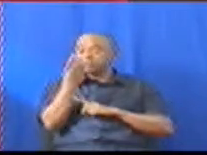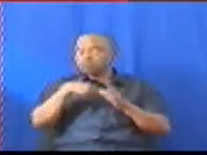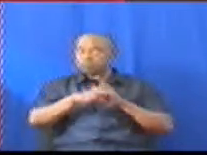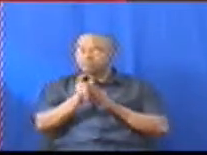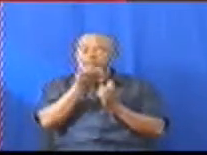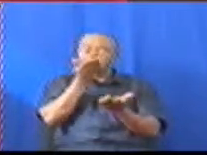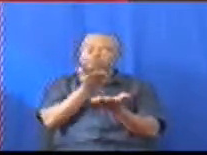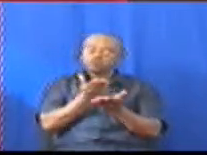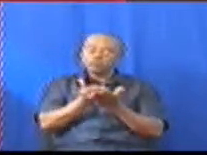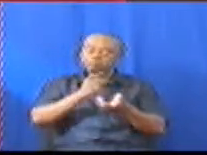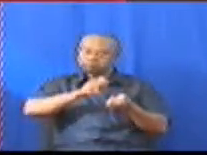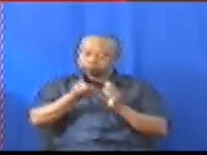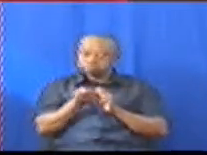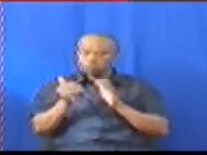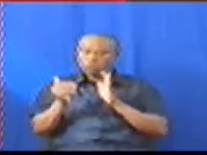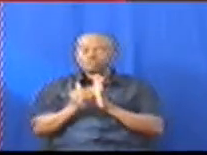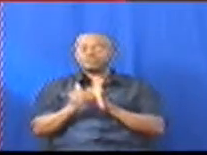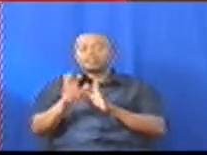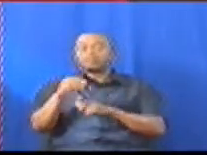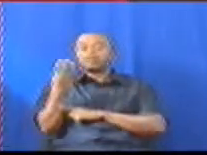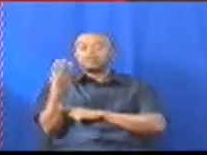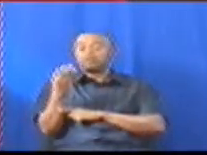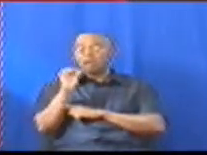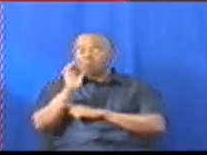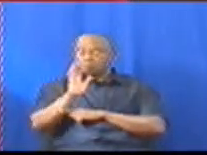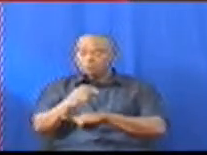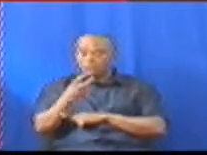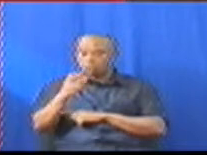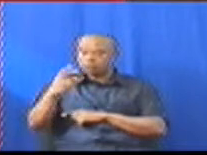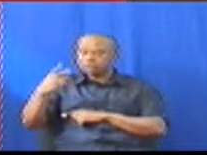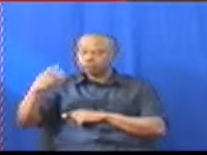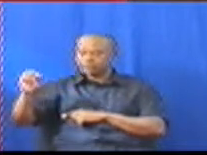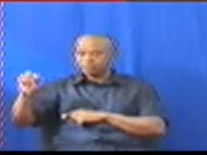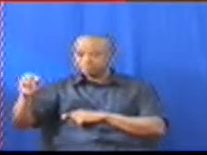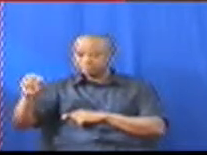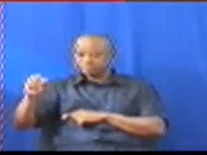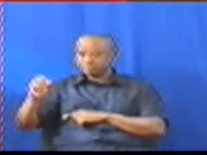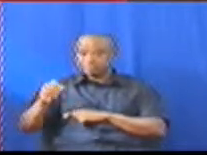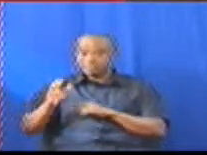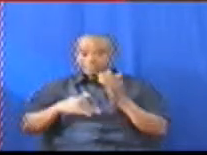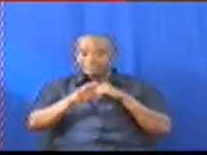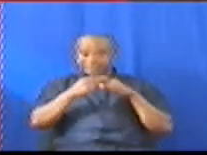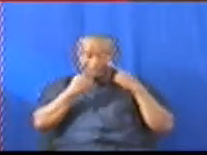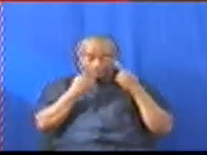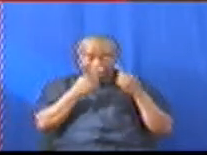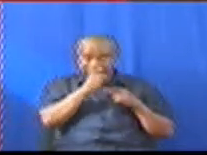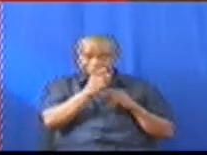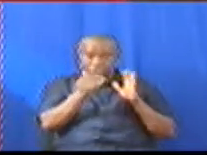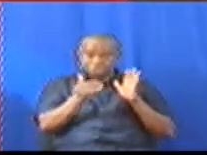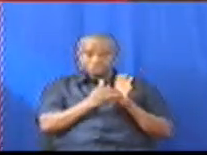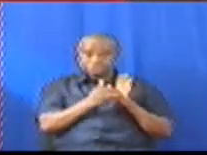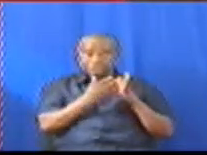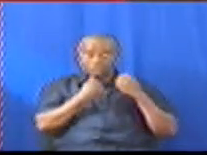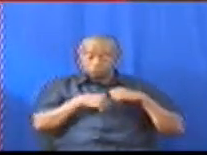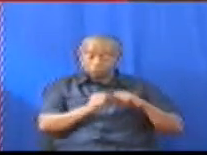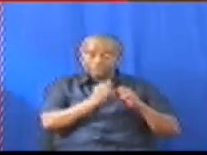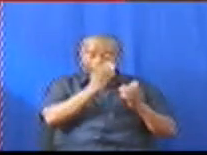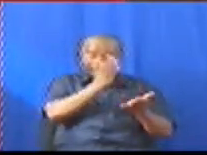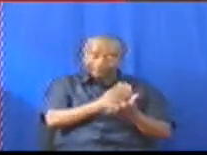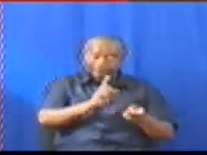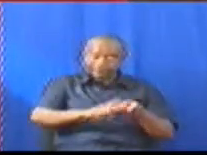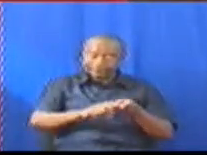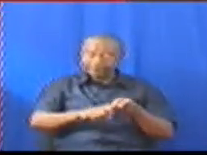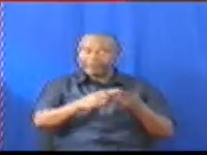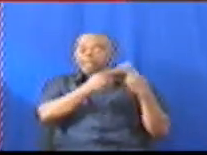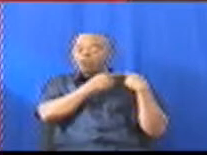marekebisho ya sheria mbalimbali namba 3 ya mwaka 2020, nikianza na hii sheria ya utekelezaji wa haki na wajibu